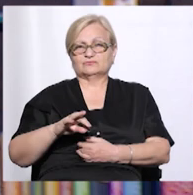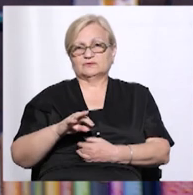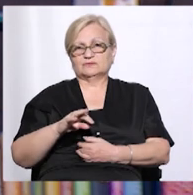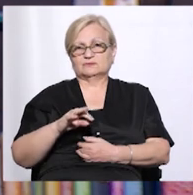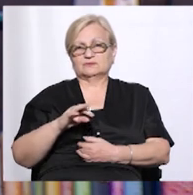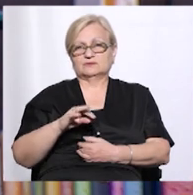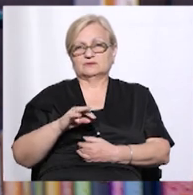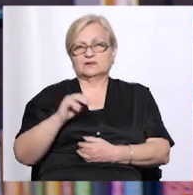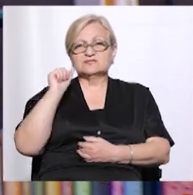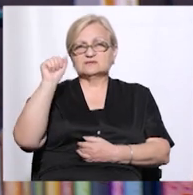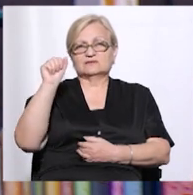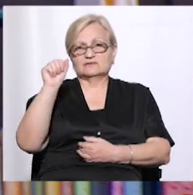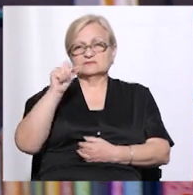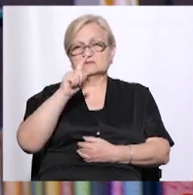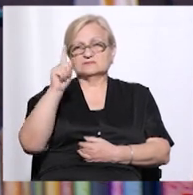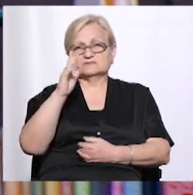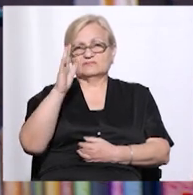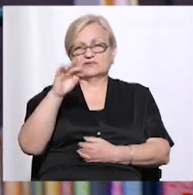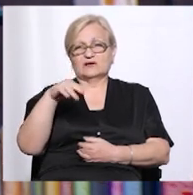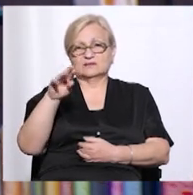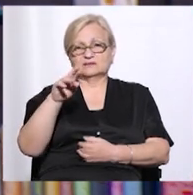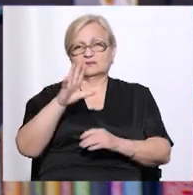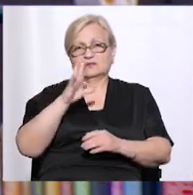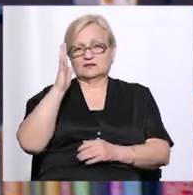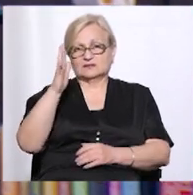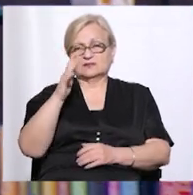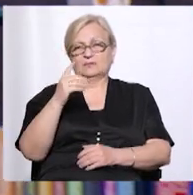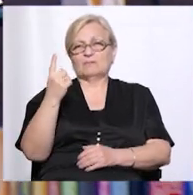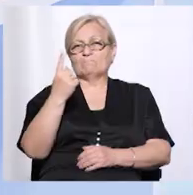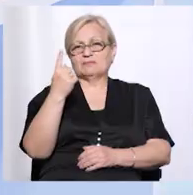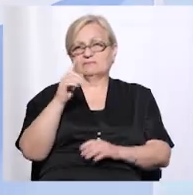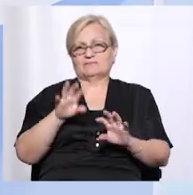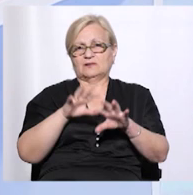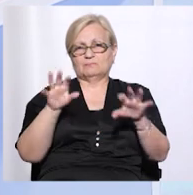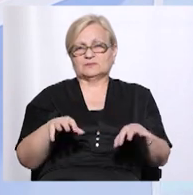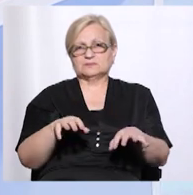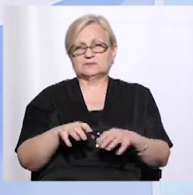ადამიანი იქნება დამოუკიდებელი საქართველოს პირველი პრეზიდენტი. და სხვათა შორის,